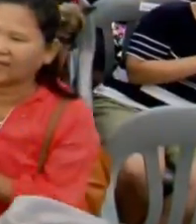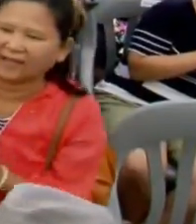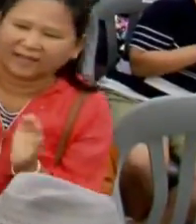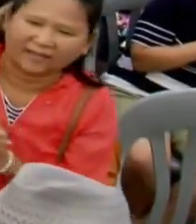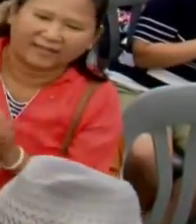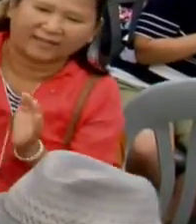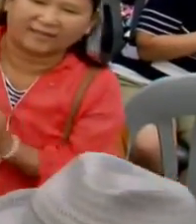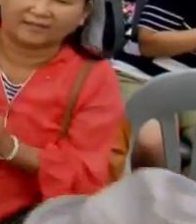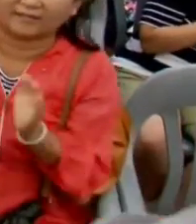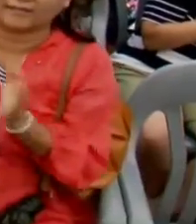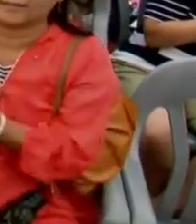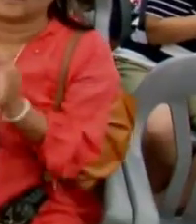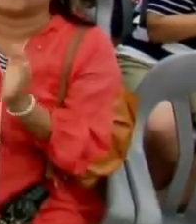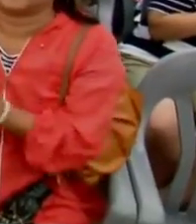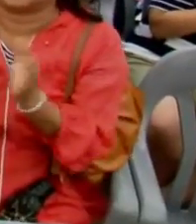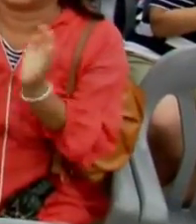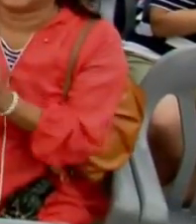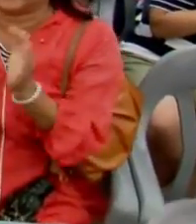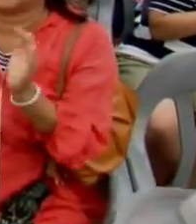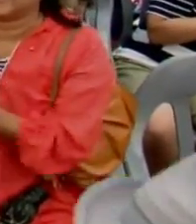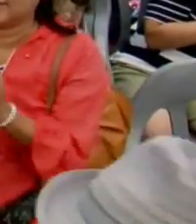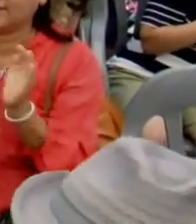얼쓰 얼쓰